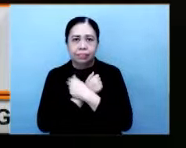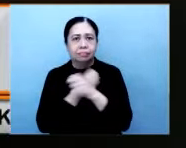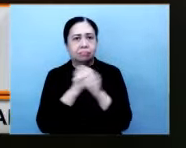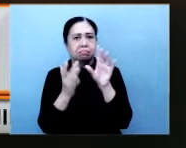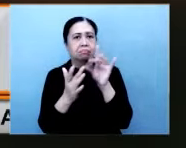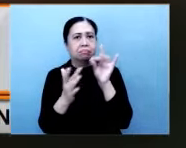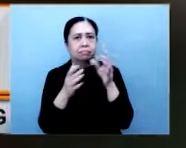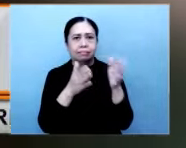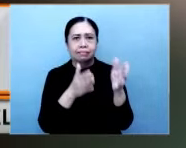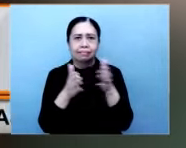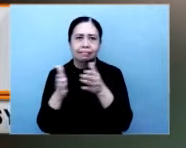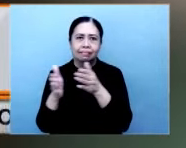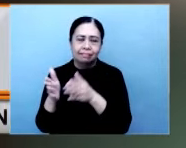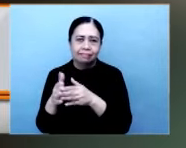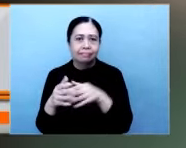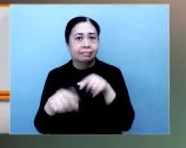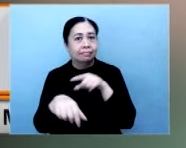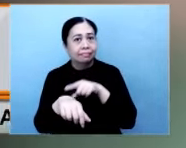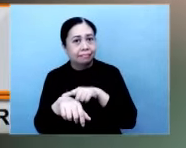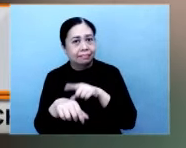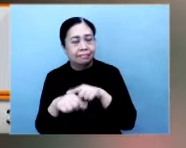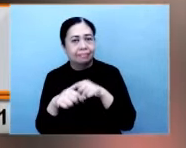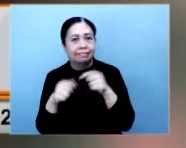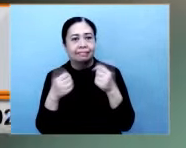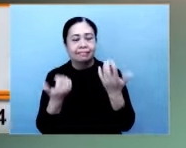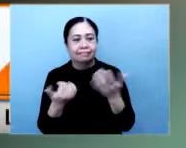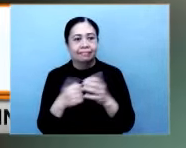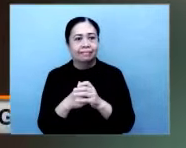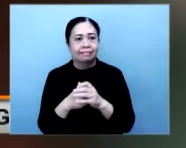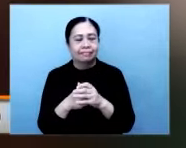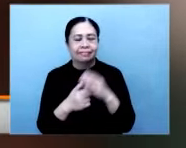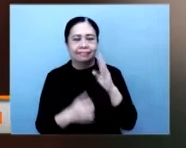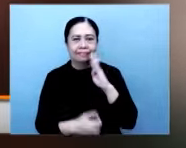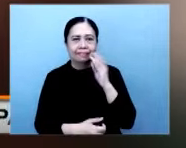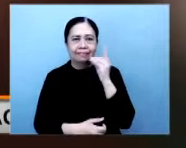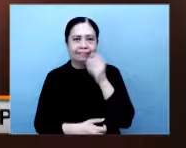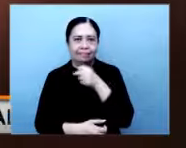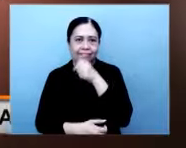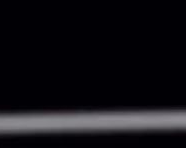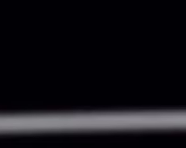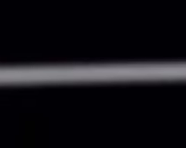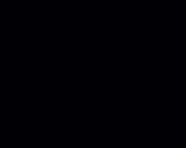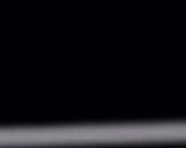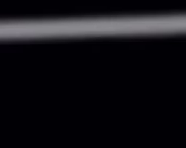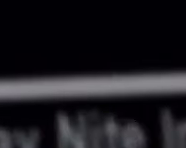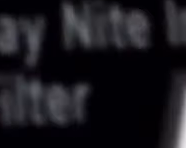paraan, oras at lugar. Bea De Guzman, News 5.